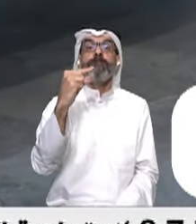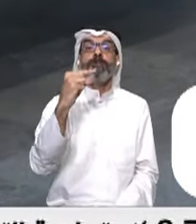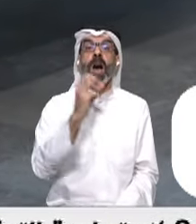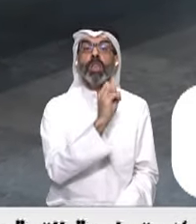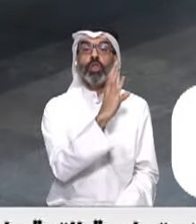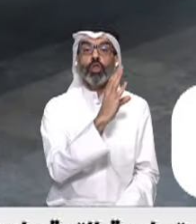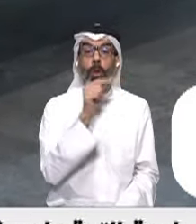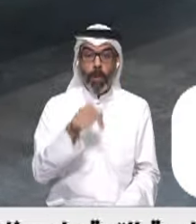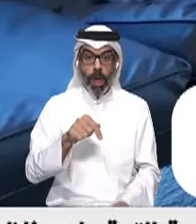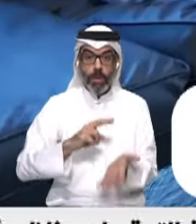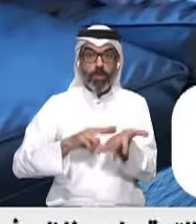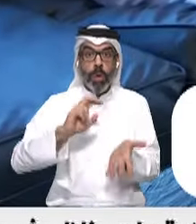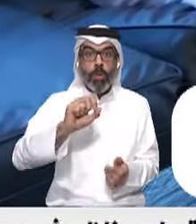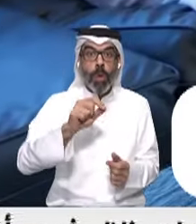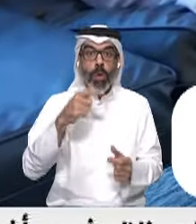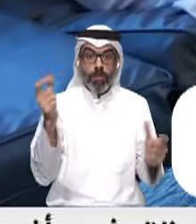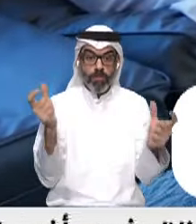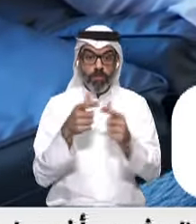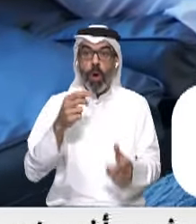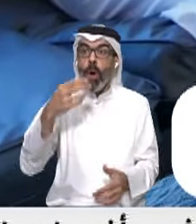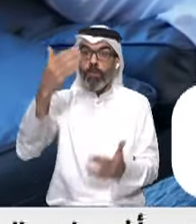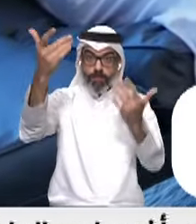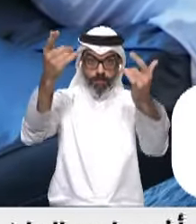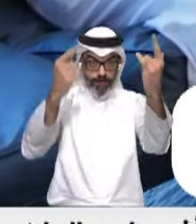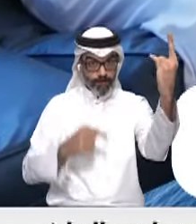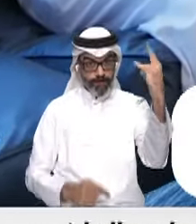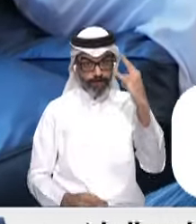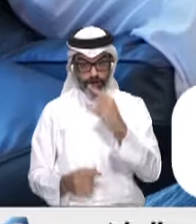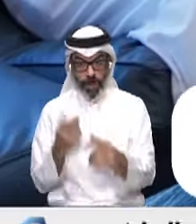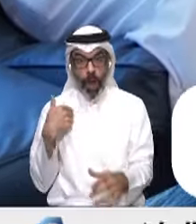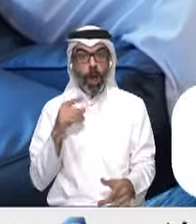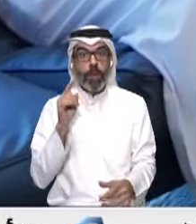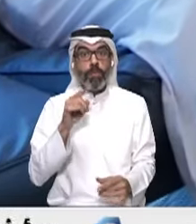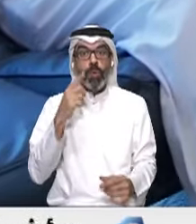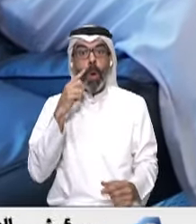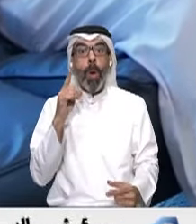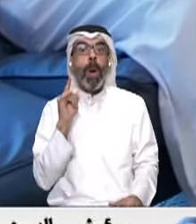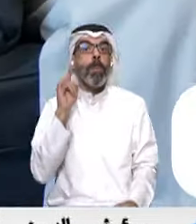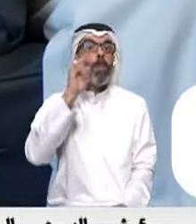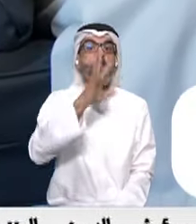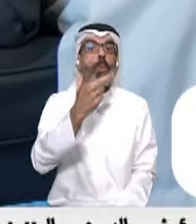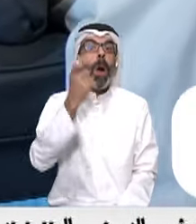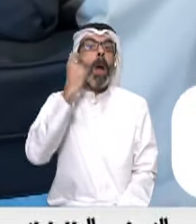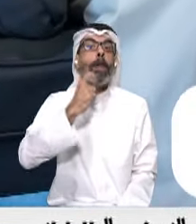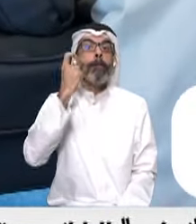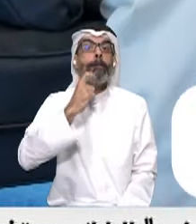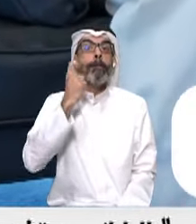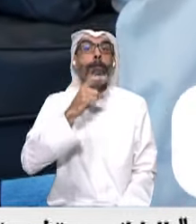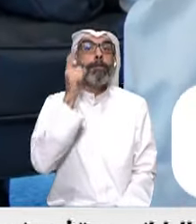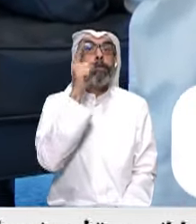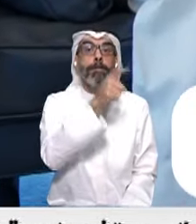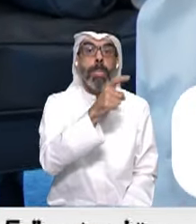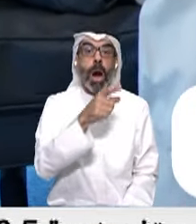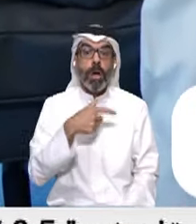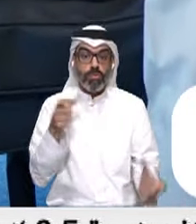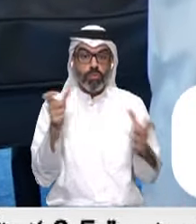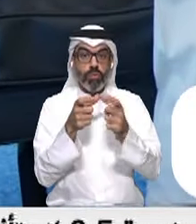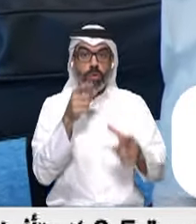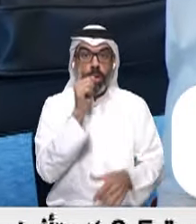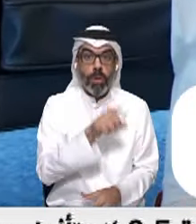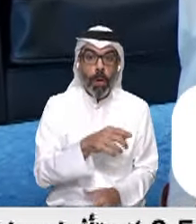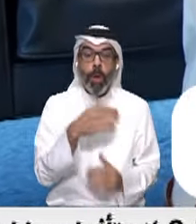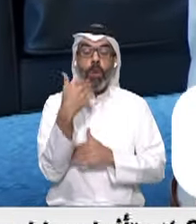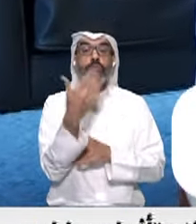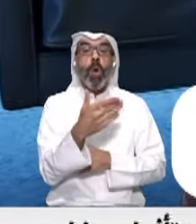علما بنتائج الزياره الرسميه التي قام بها الاسبوع الماضي الى دوله الامارات العربيه المتحده الشقيقه والتي تاتي